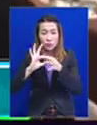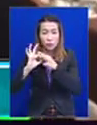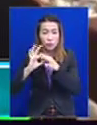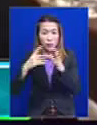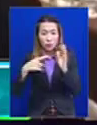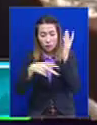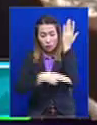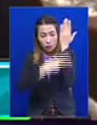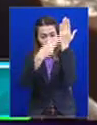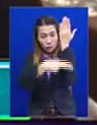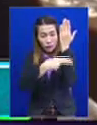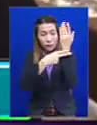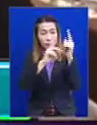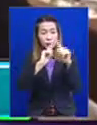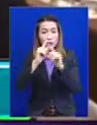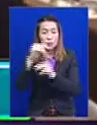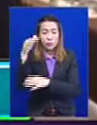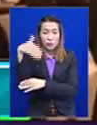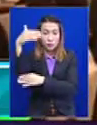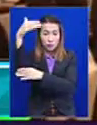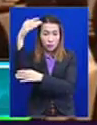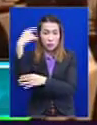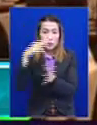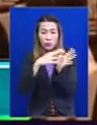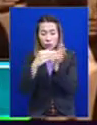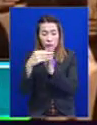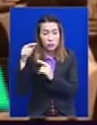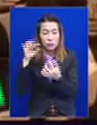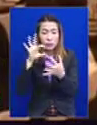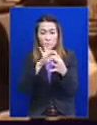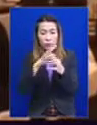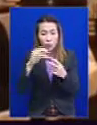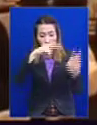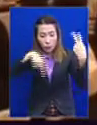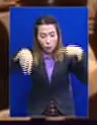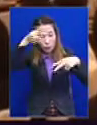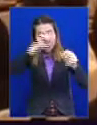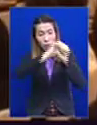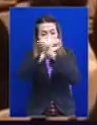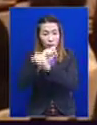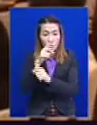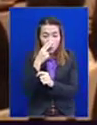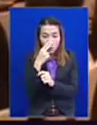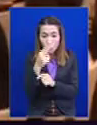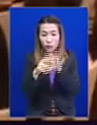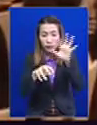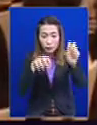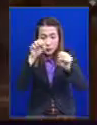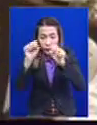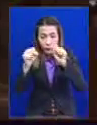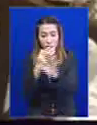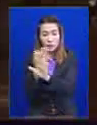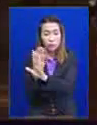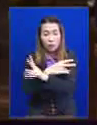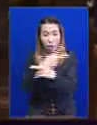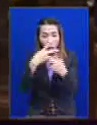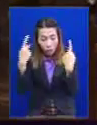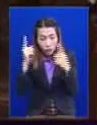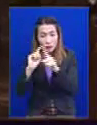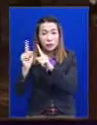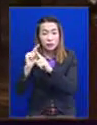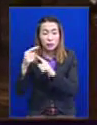โรงแรมและความปลอดภัยระดับชาติแนะนำเทคนิคการรอบรู้เฝ้าระวังรู้จักสังเกตเพื่อป้องกันก่อนเกิดเหตุร้ายเช่น